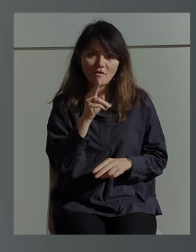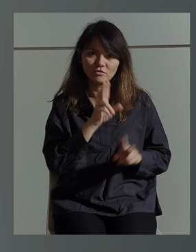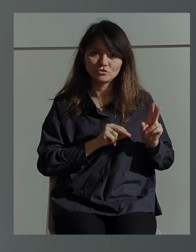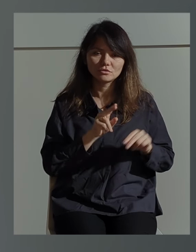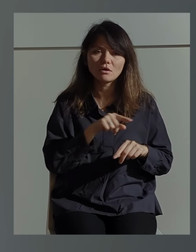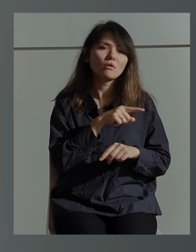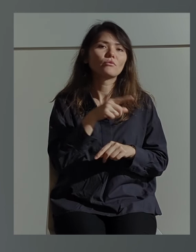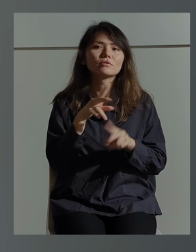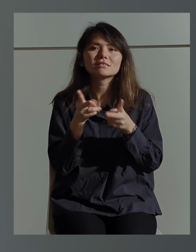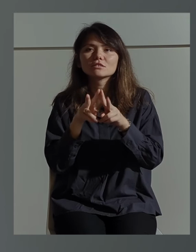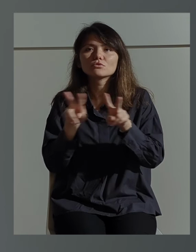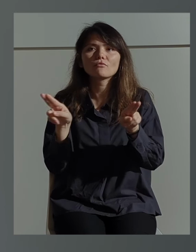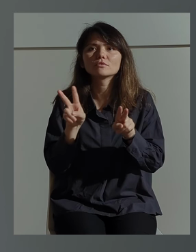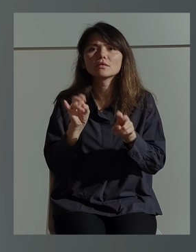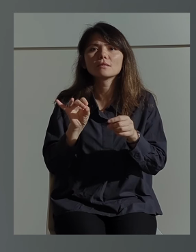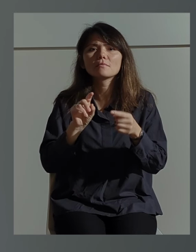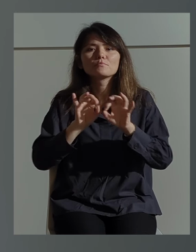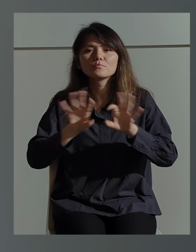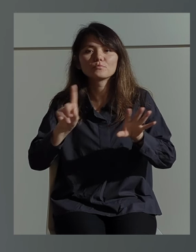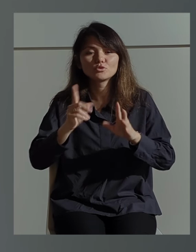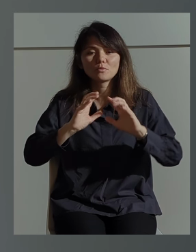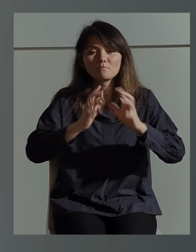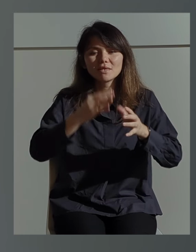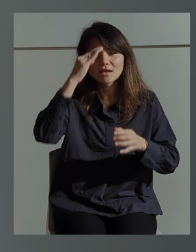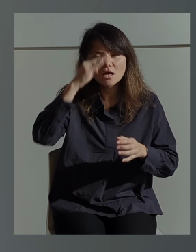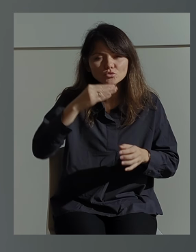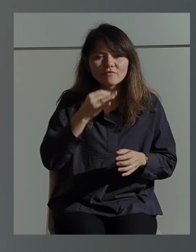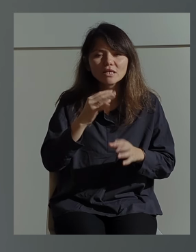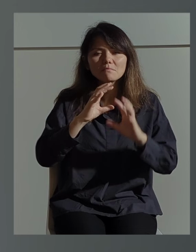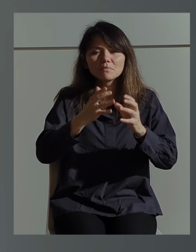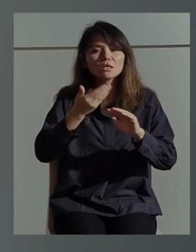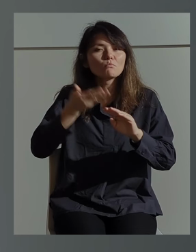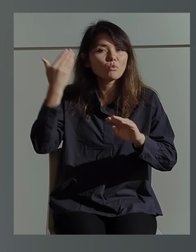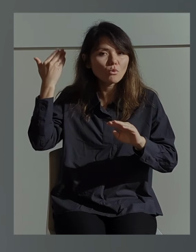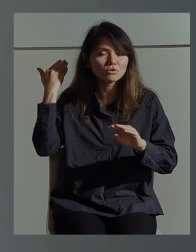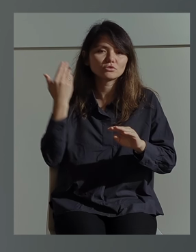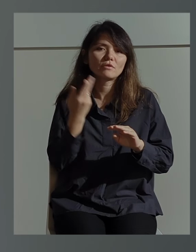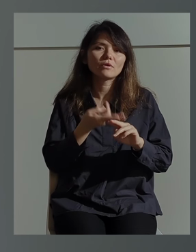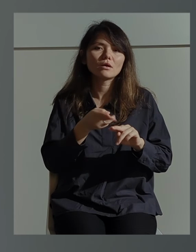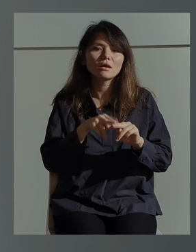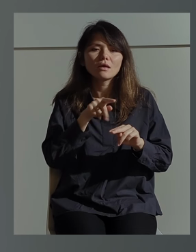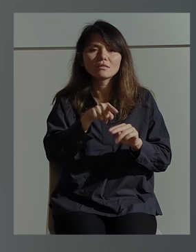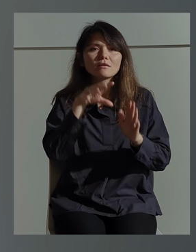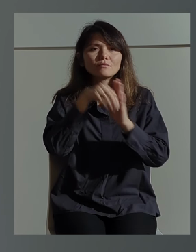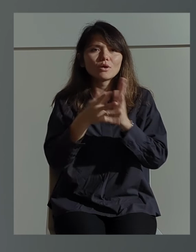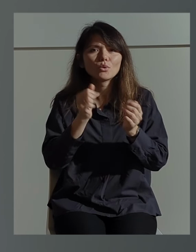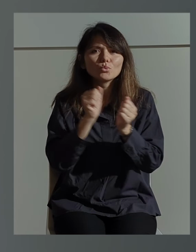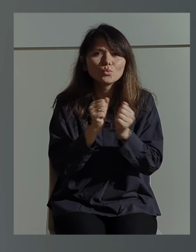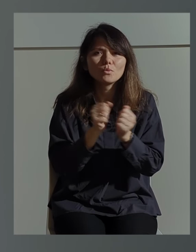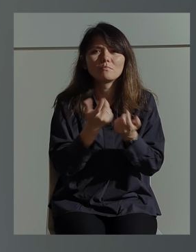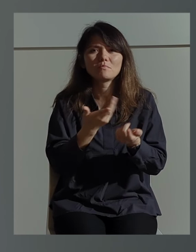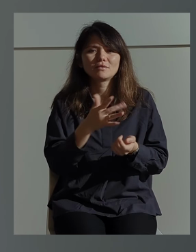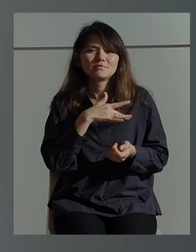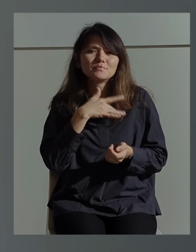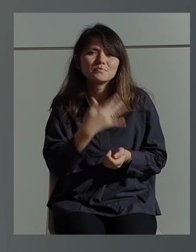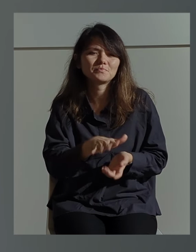чиновников потому что этому миру отцов миру прошлого приписывается тупость низость